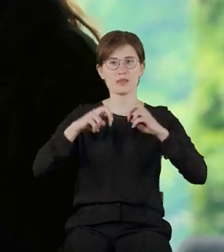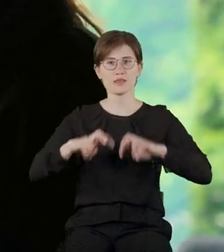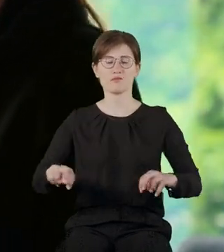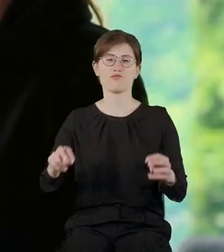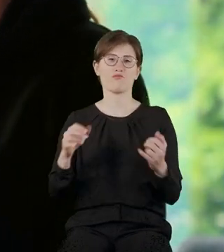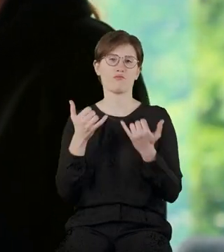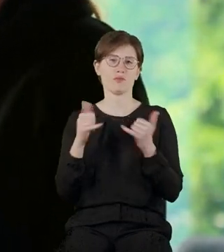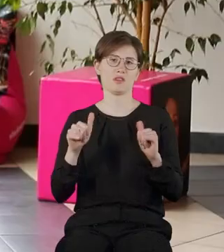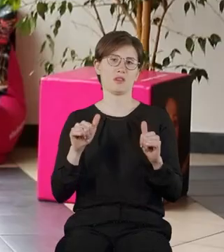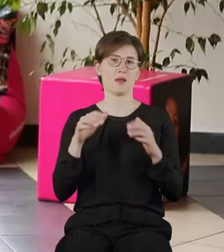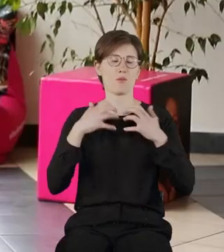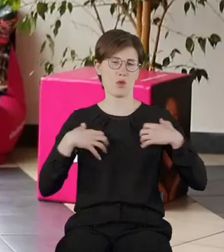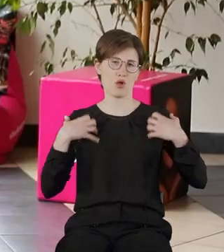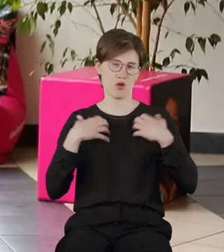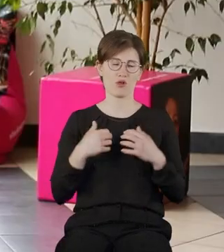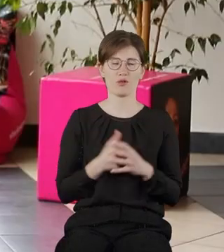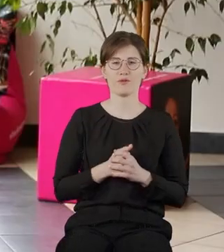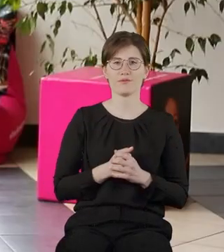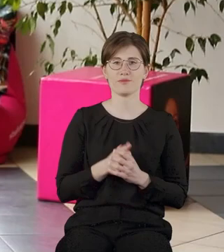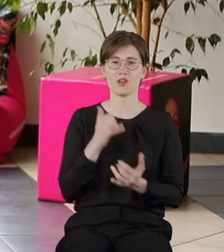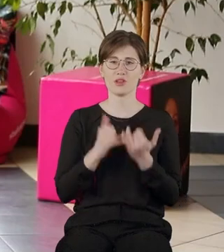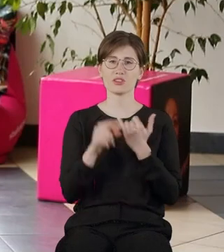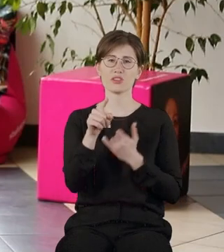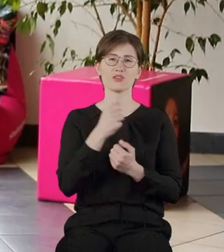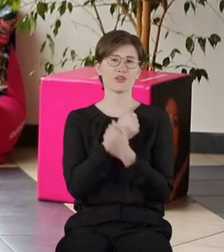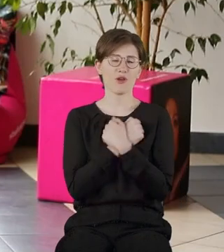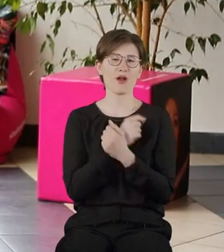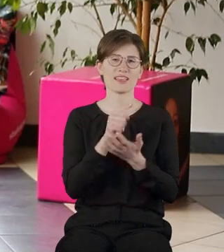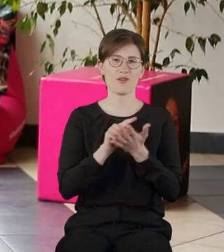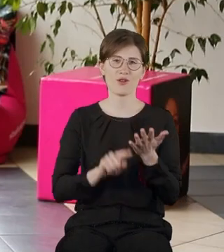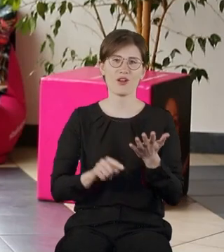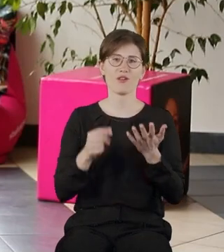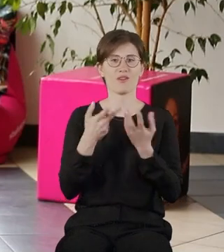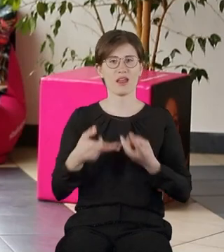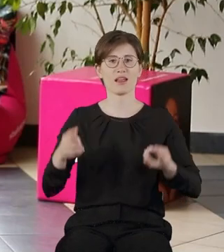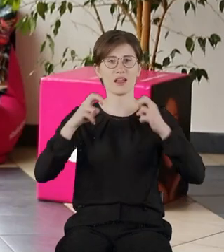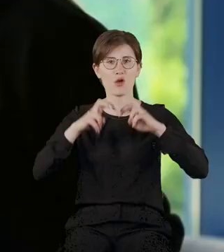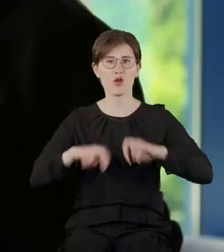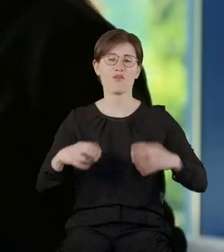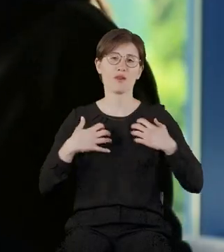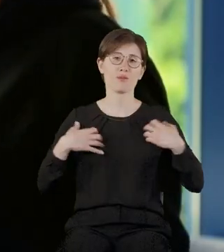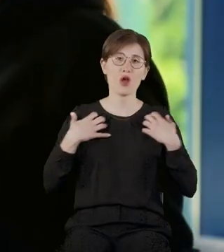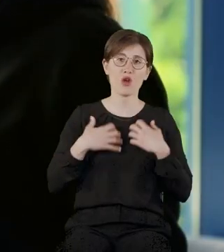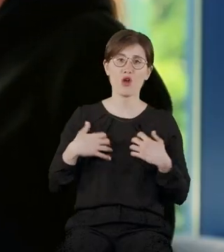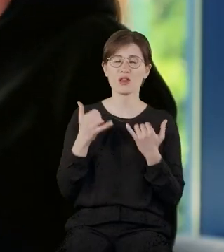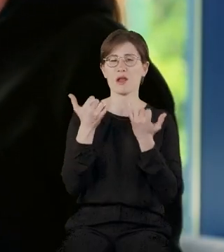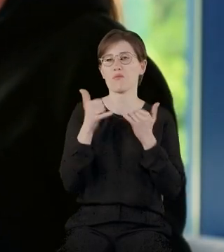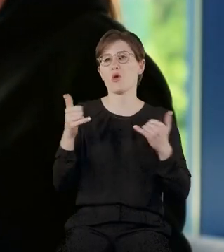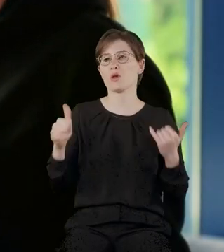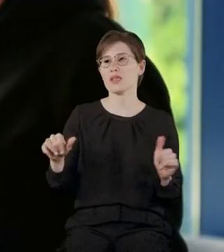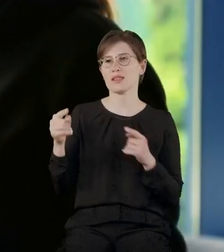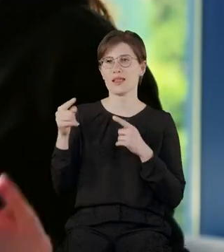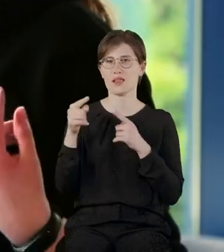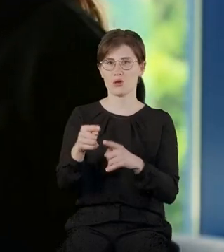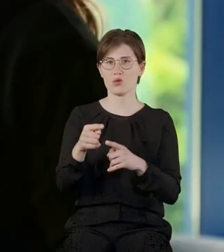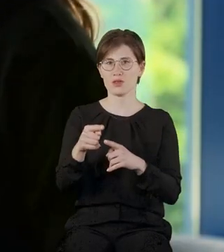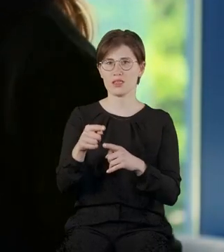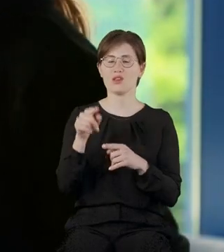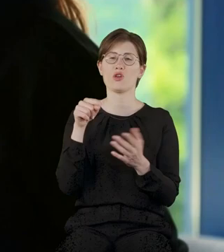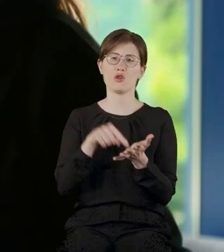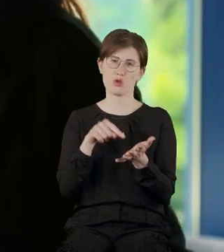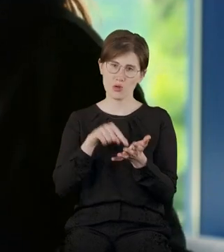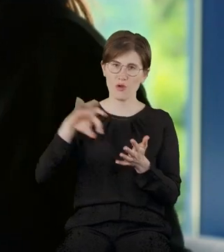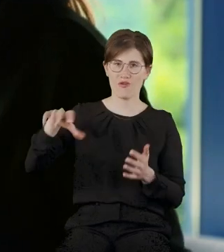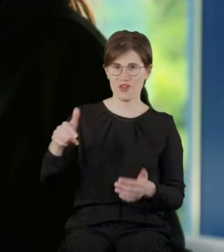paleontologów czy biologów. Jeżeli tak jak ja kochasz geografię, geologię, biologię, czy inne pokrewne kierunki, to jest